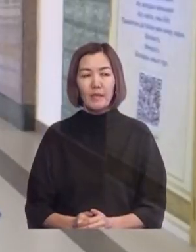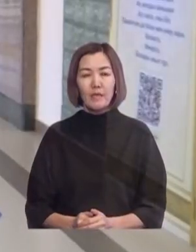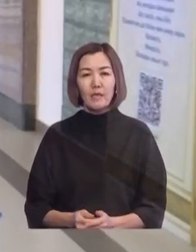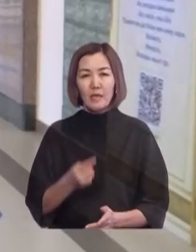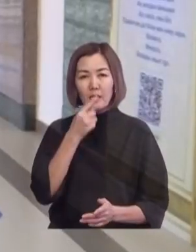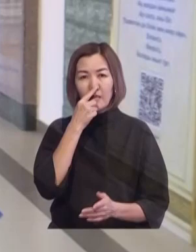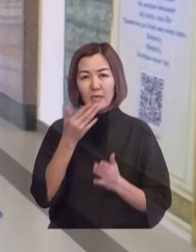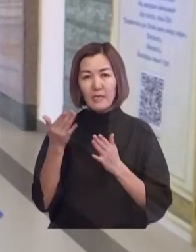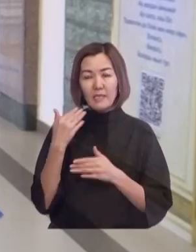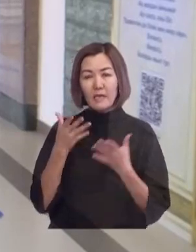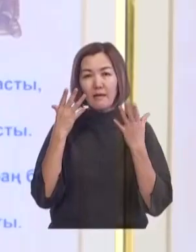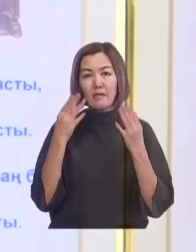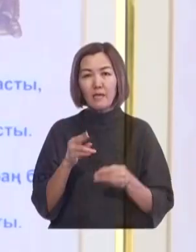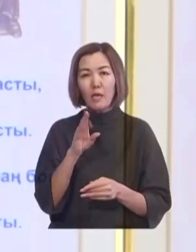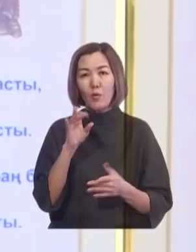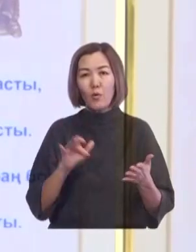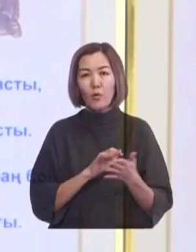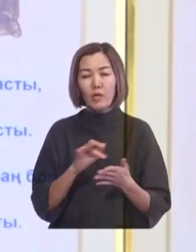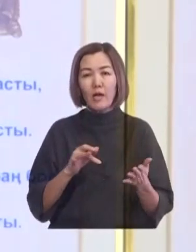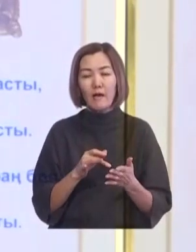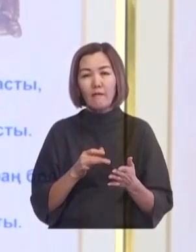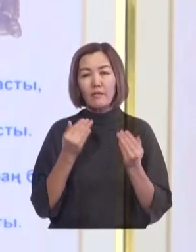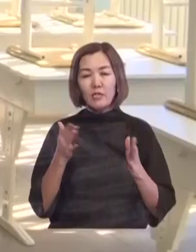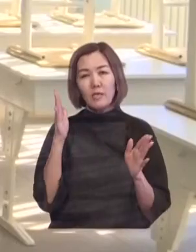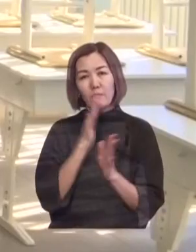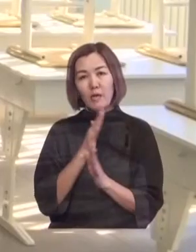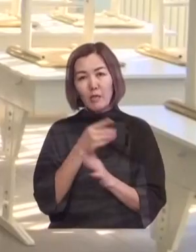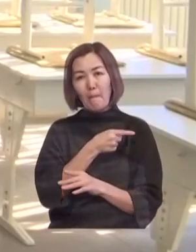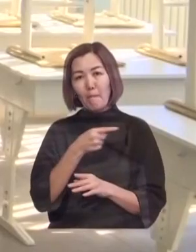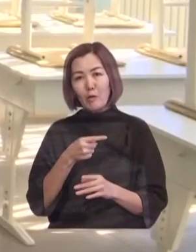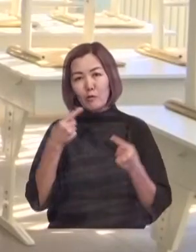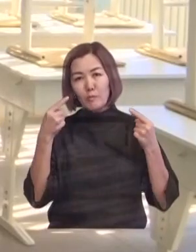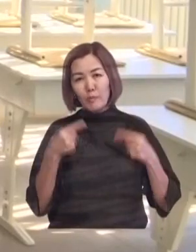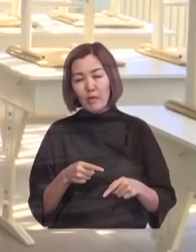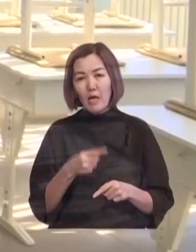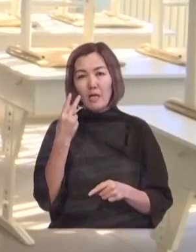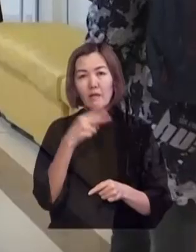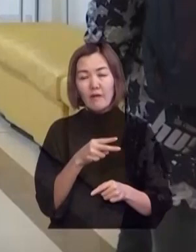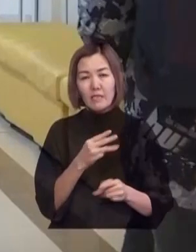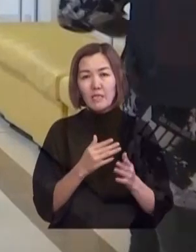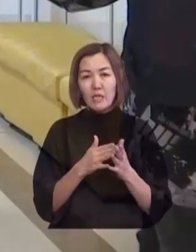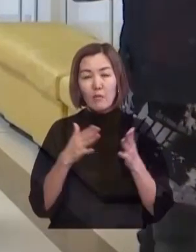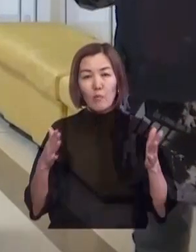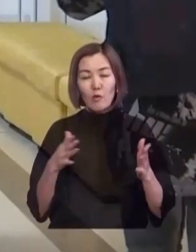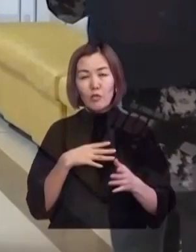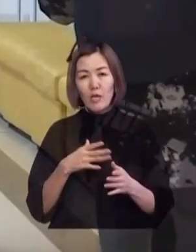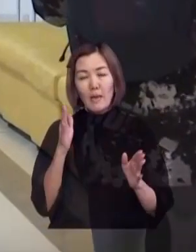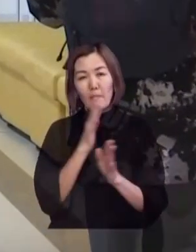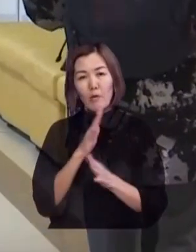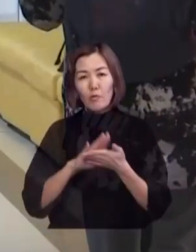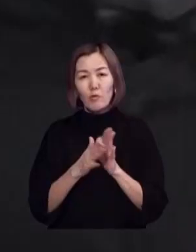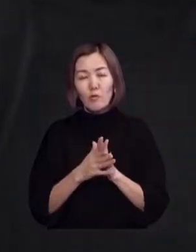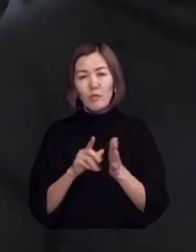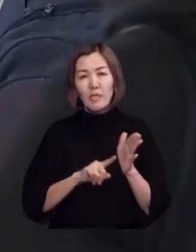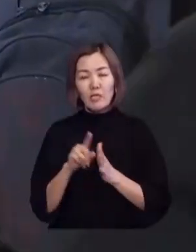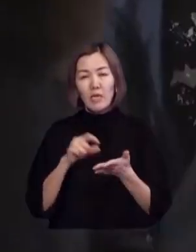Буквально несколько дней в городе Кунаев столбики термометра зависли на минусовой отметке, показывая от 20 градусов и больше. Из-за погодных условий начальные